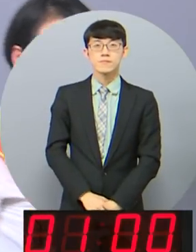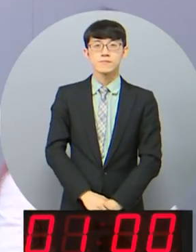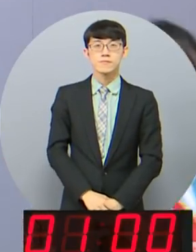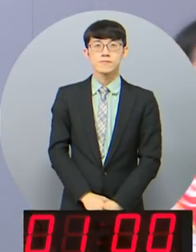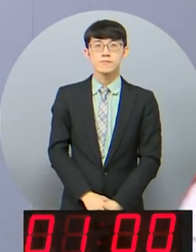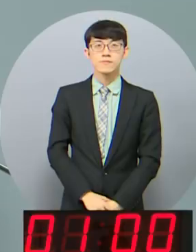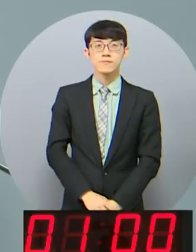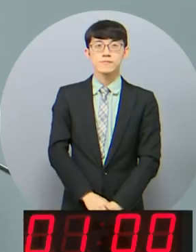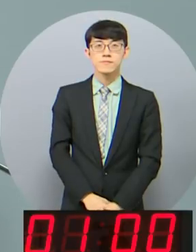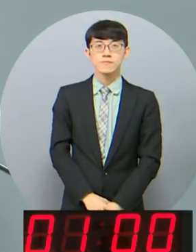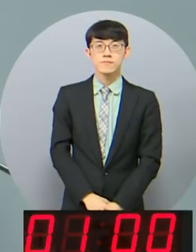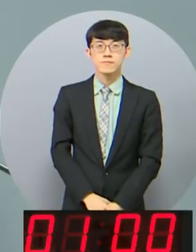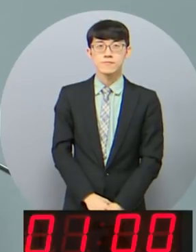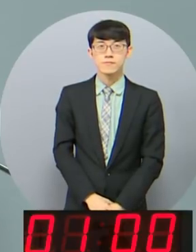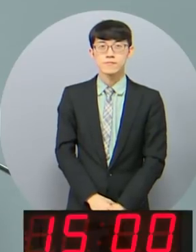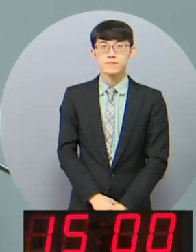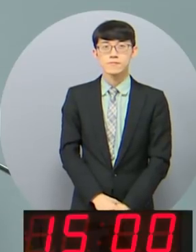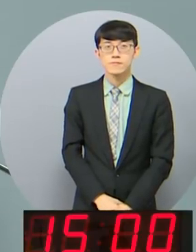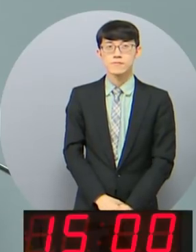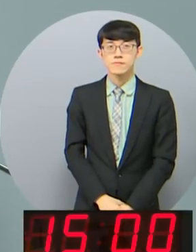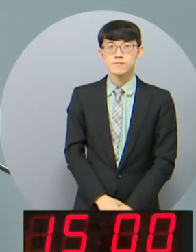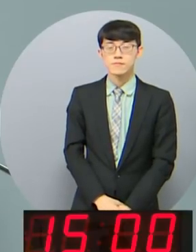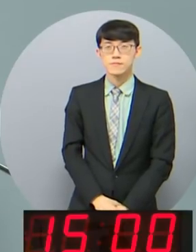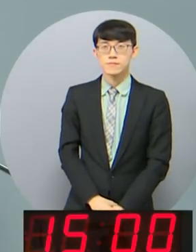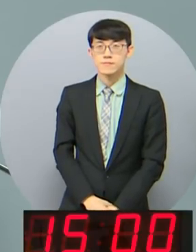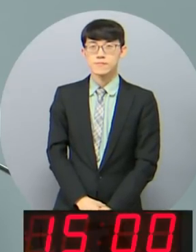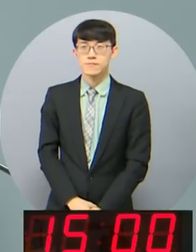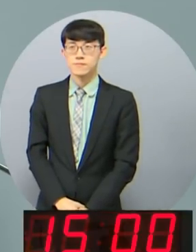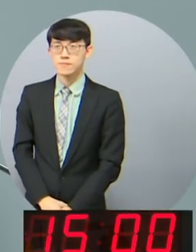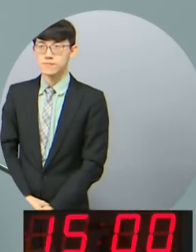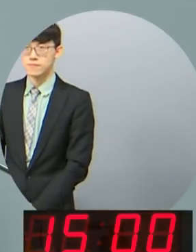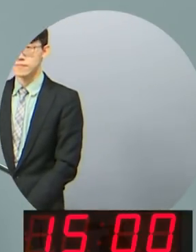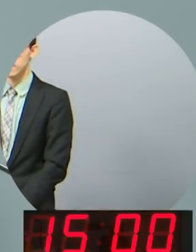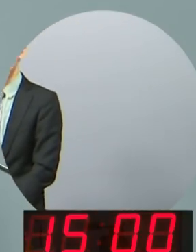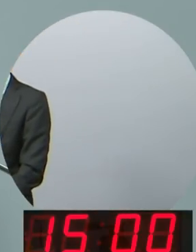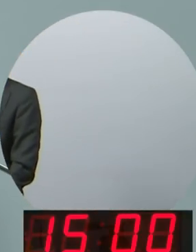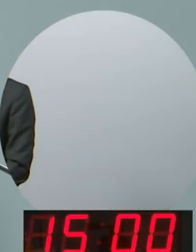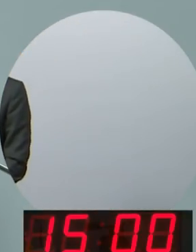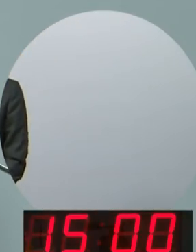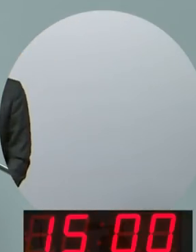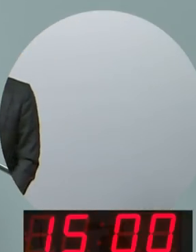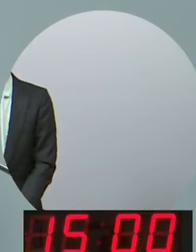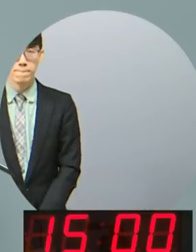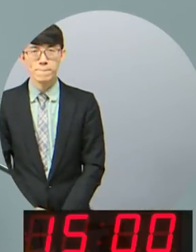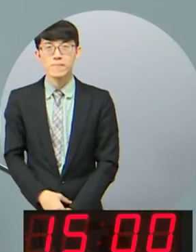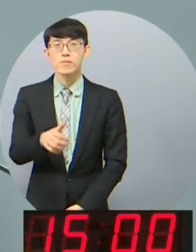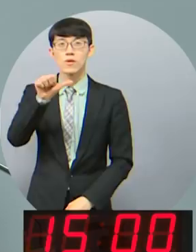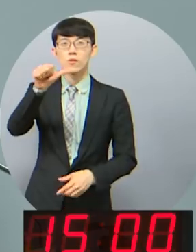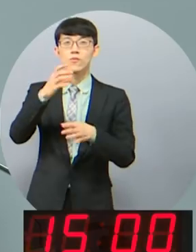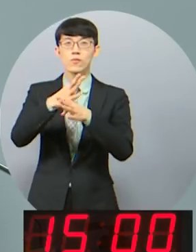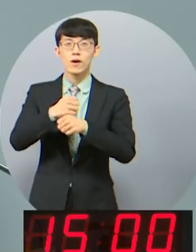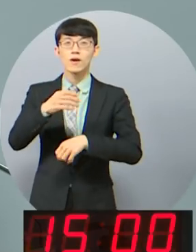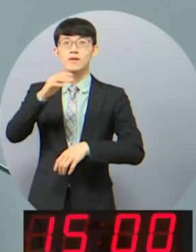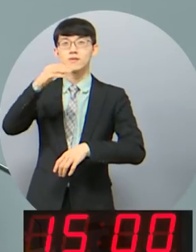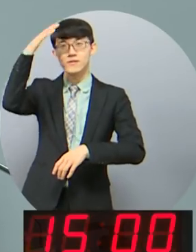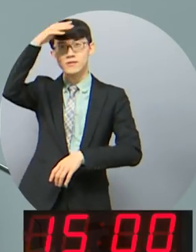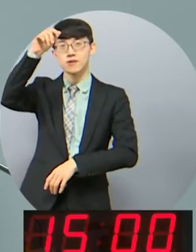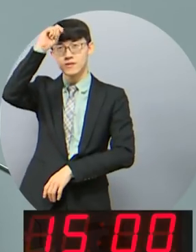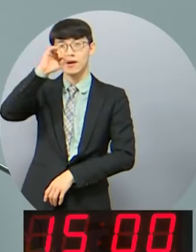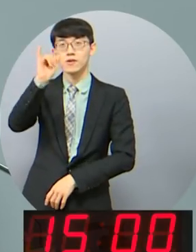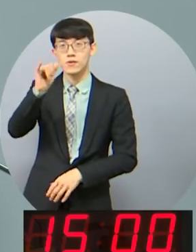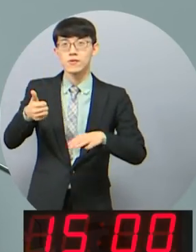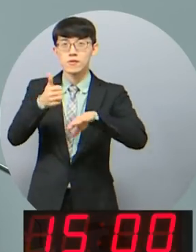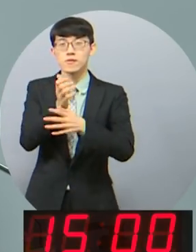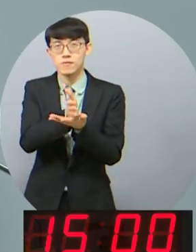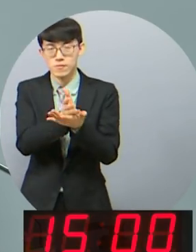好，接下来请第五位登记5号候选人郑代丽香女士上台